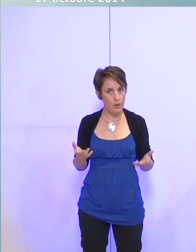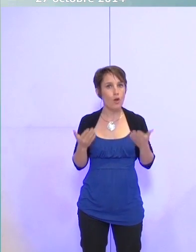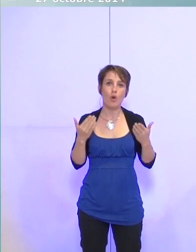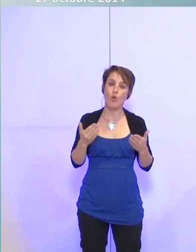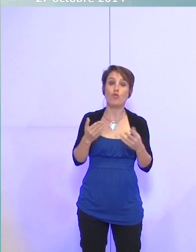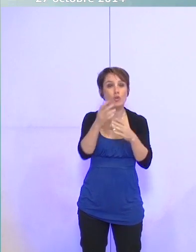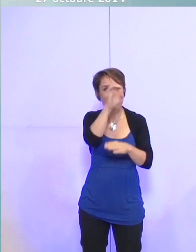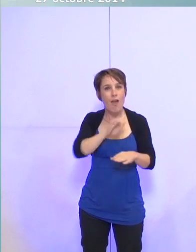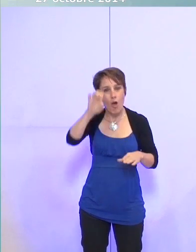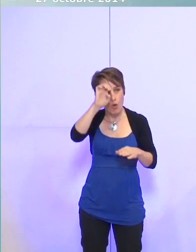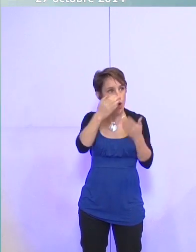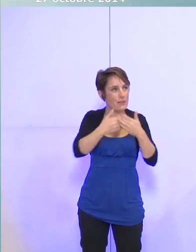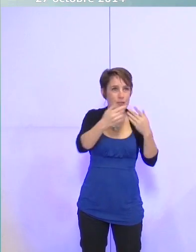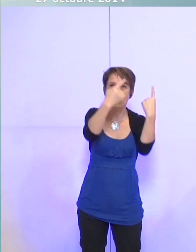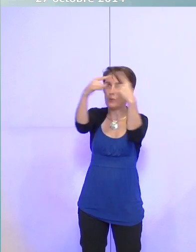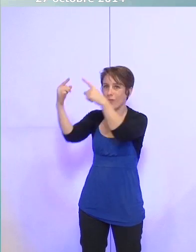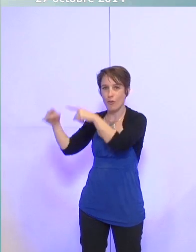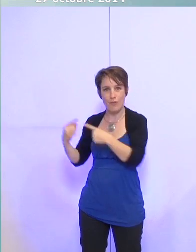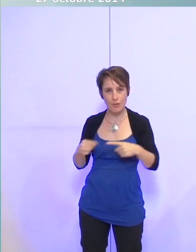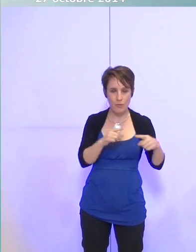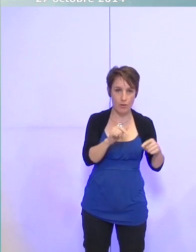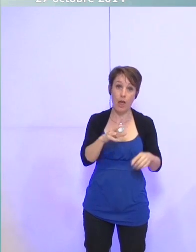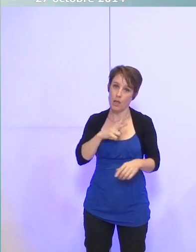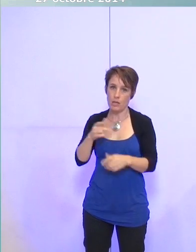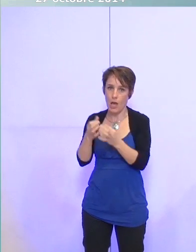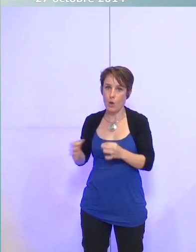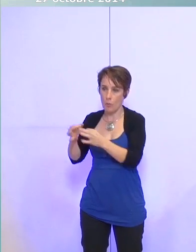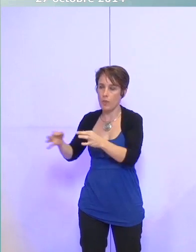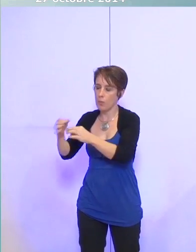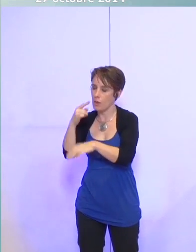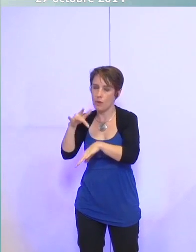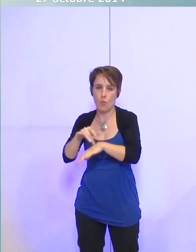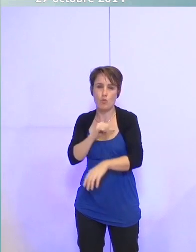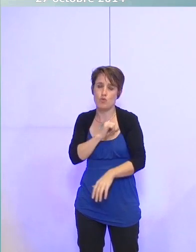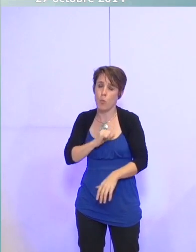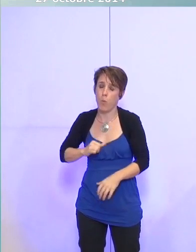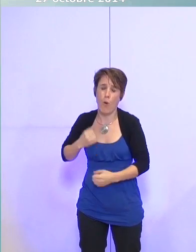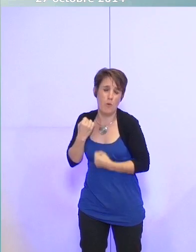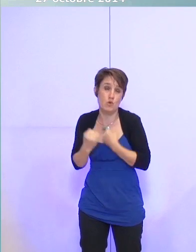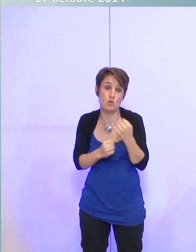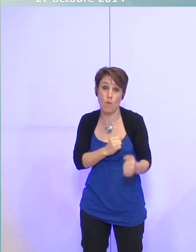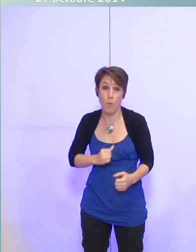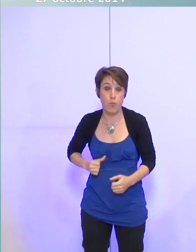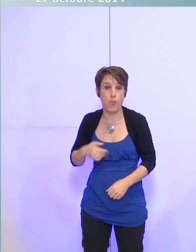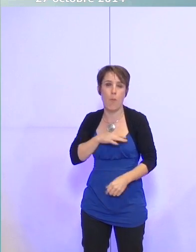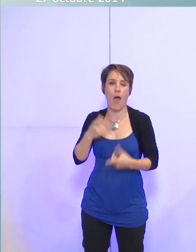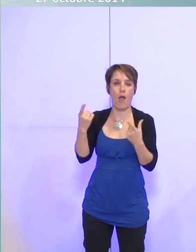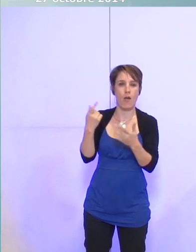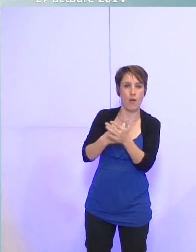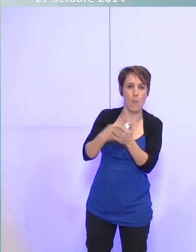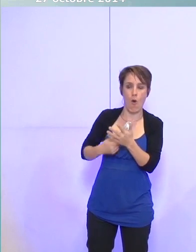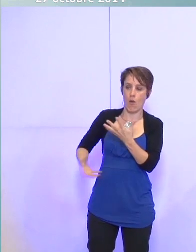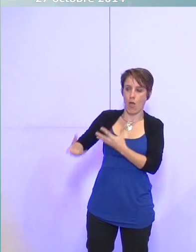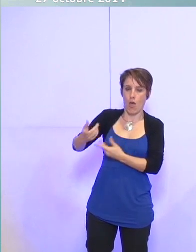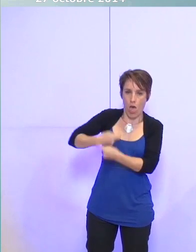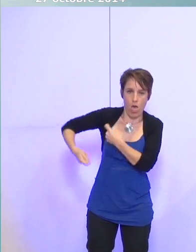en Europe. Nous avons les pays qui ont été les plus frappés par les mouvements spéculatifs des grandes banques et des grands fonds de pension